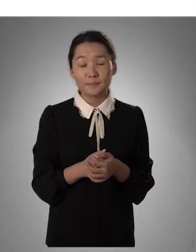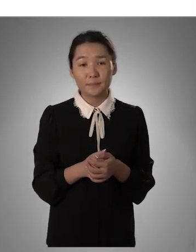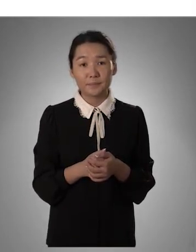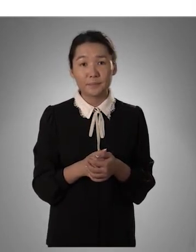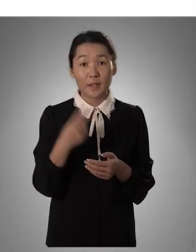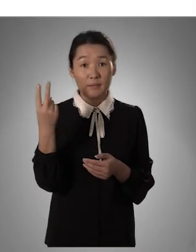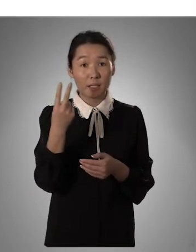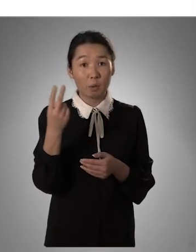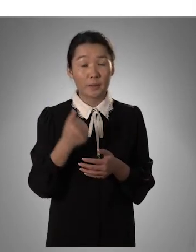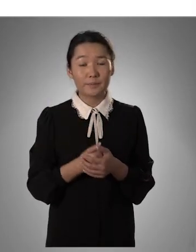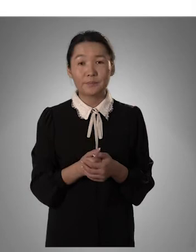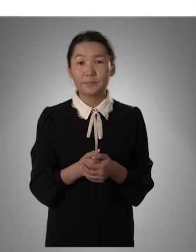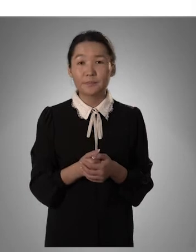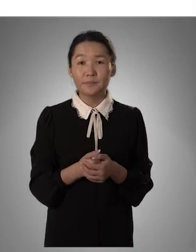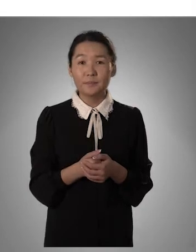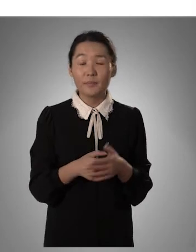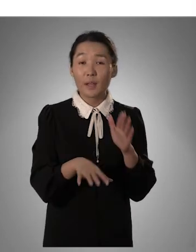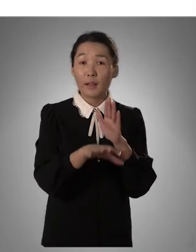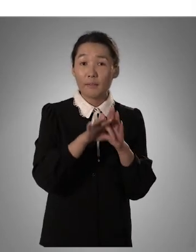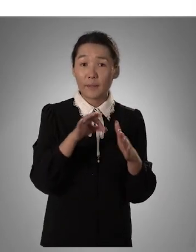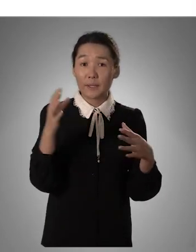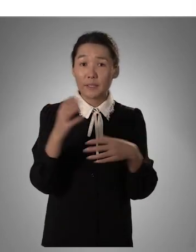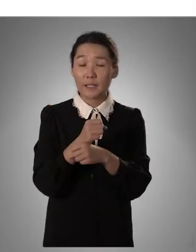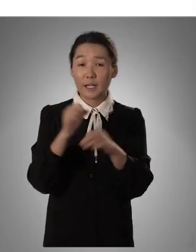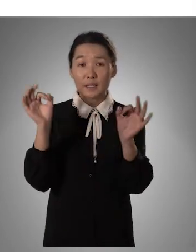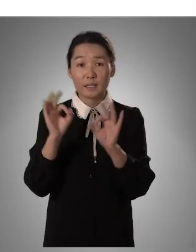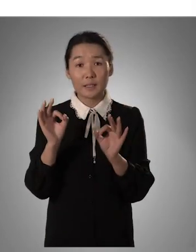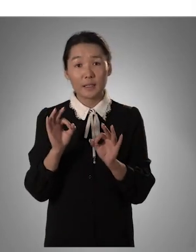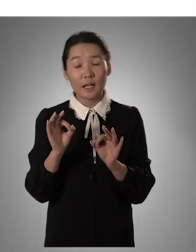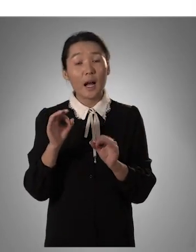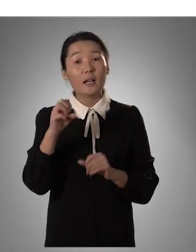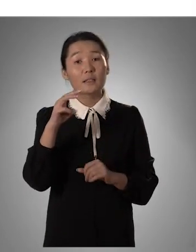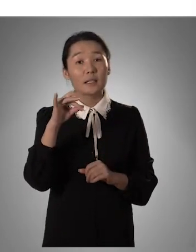второе выберите краткие страдательные причастия